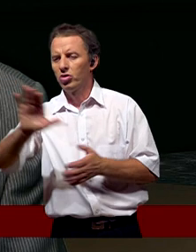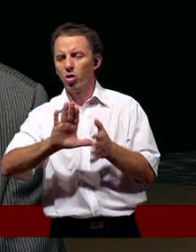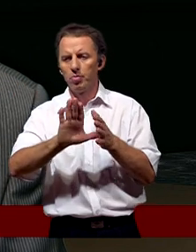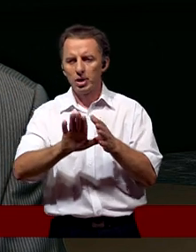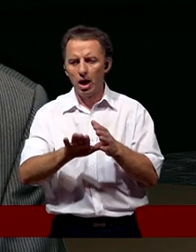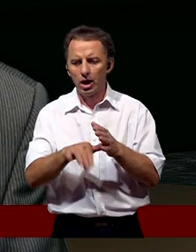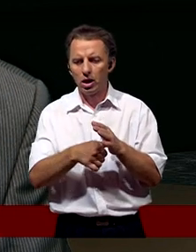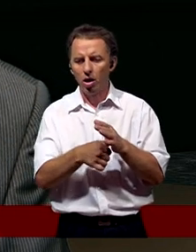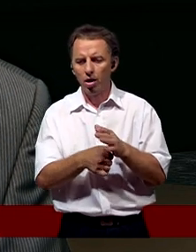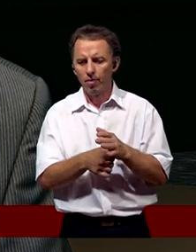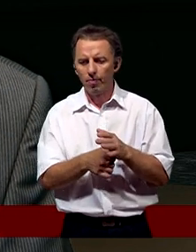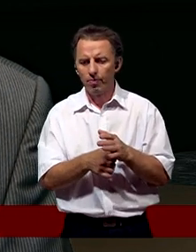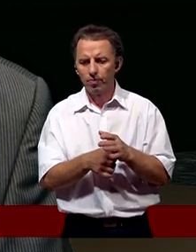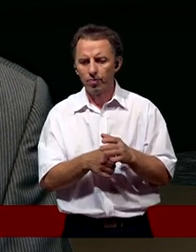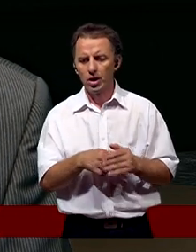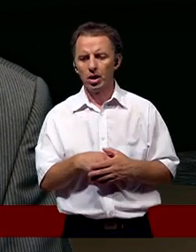to miasto.